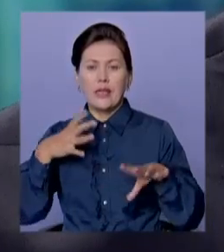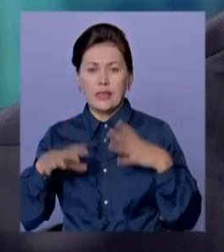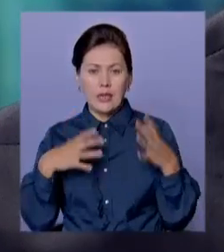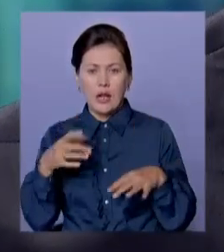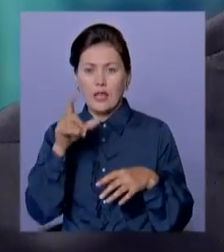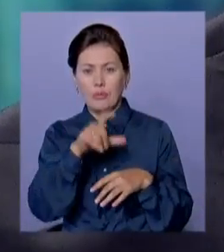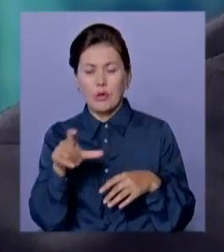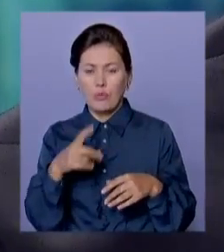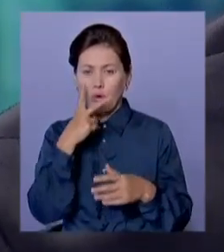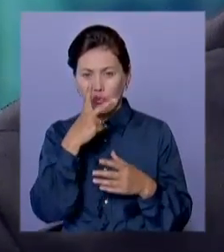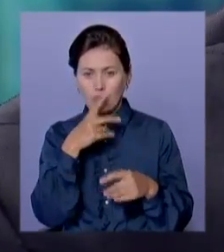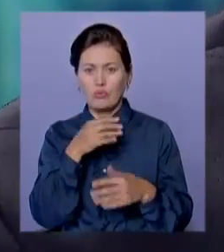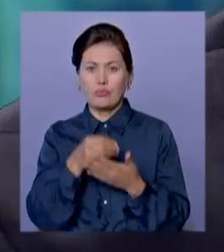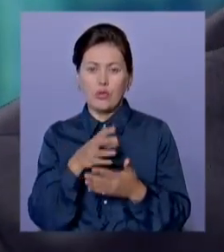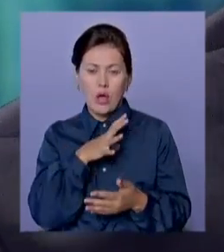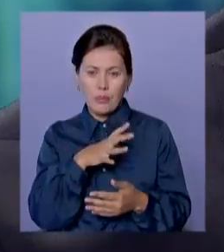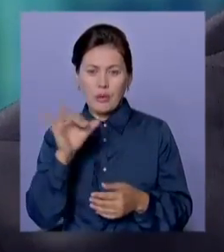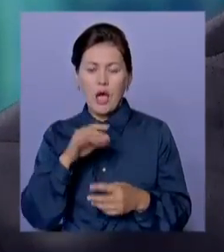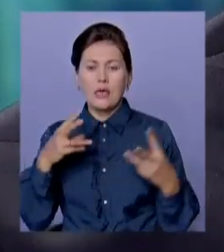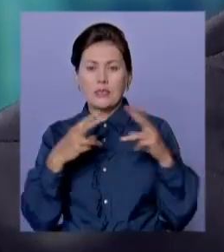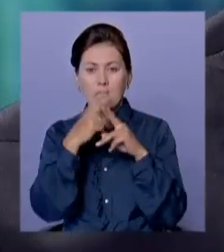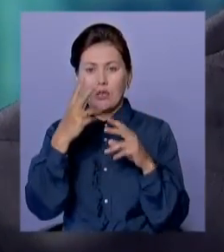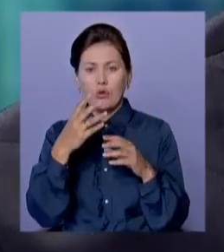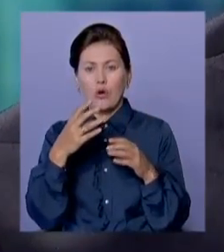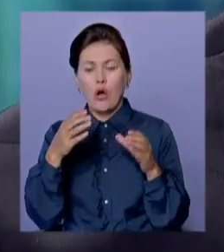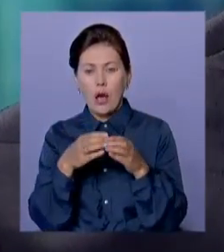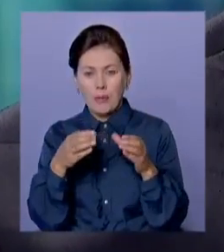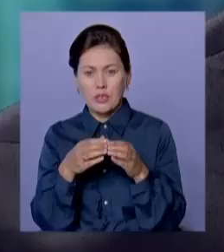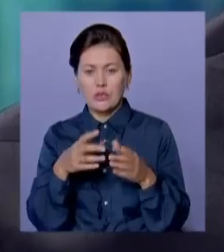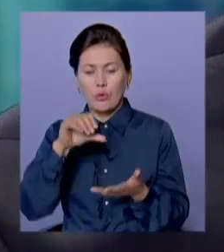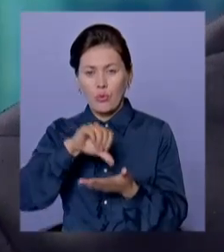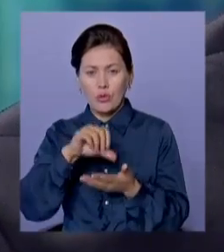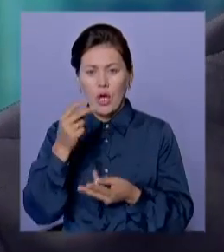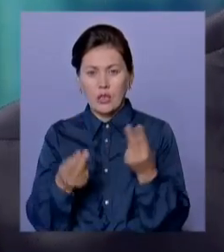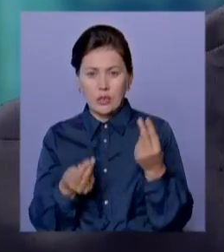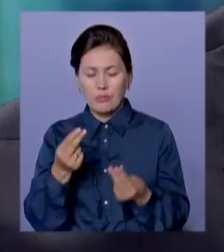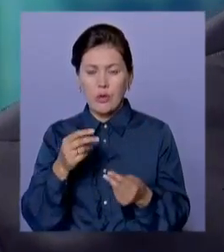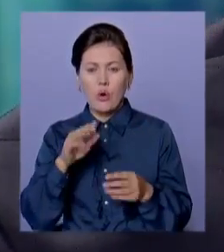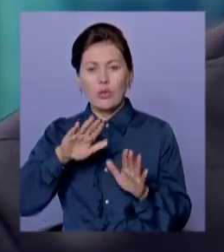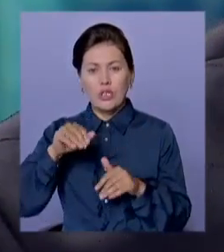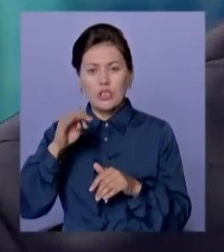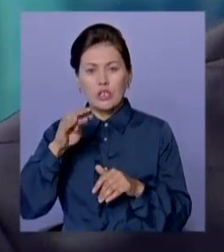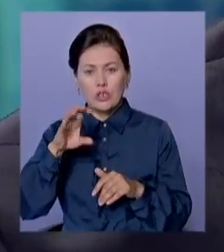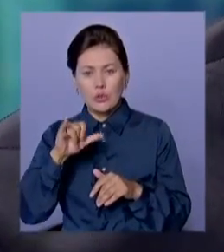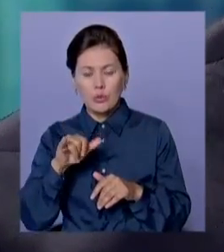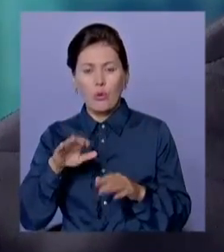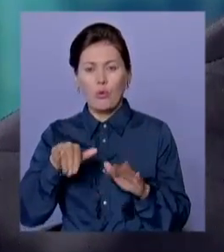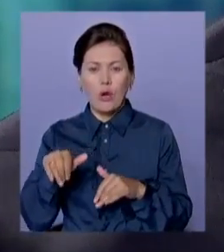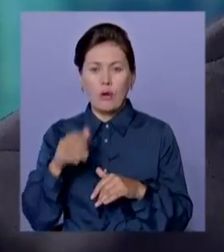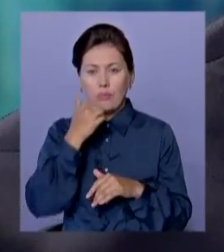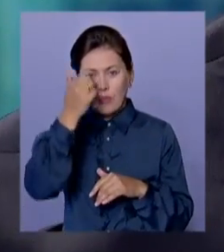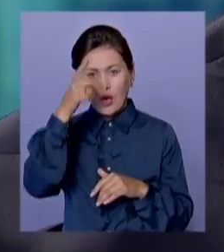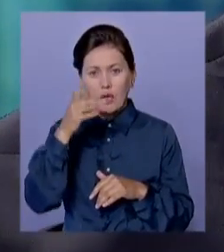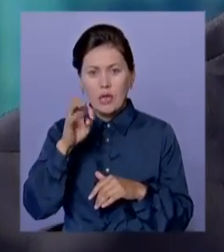түскен болатын. Және де Астаналық Ұшқын командасында ойнадым. Одан кейін Жетісу, қазір Аллаға шүкір